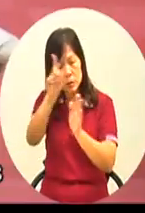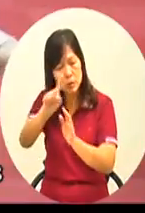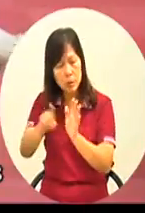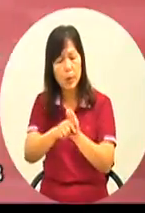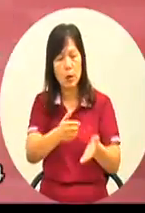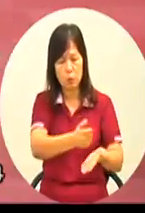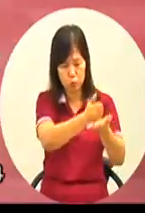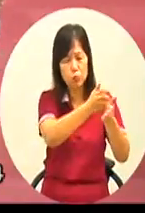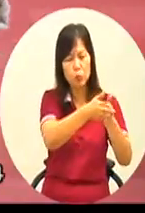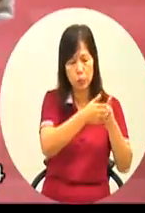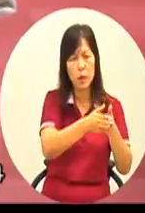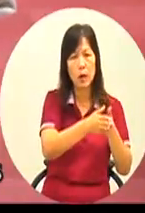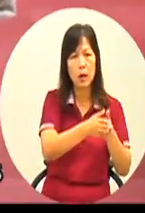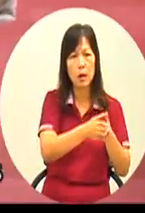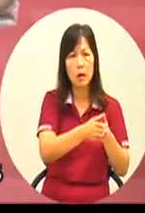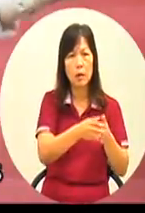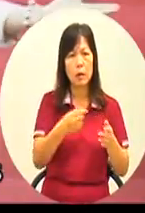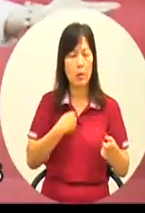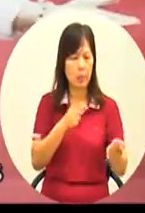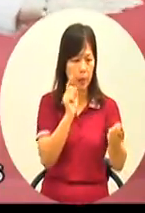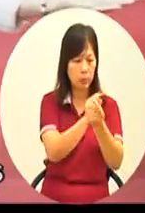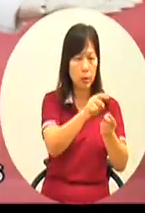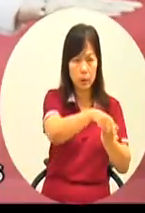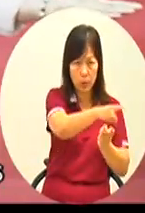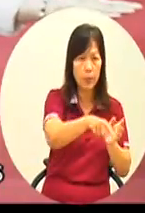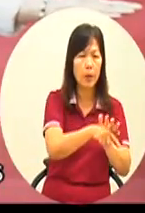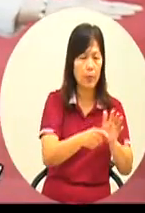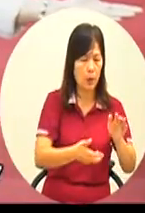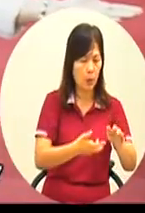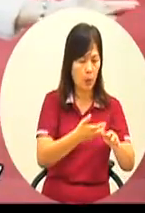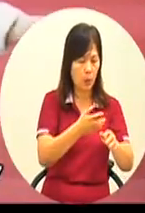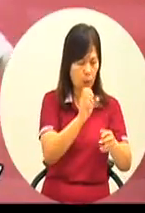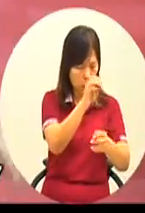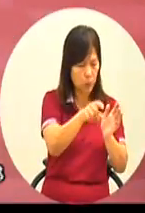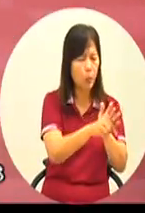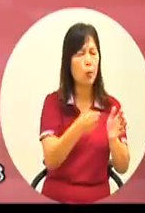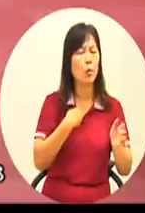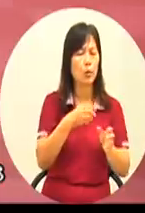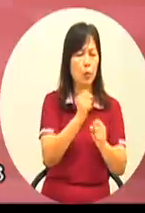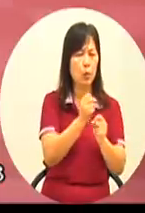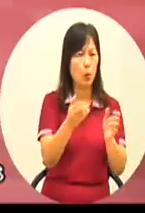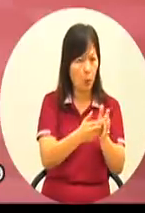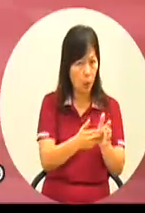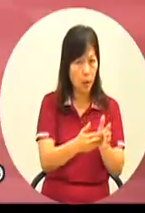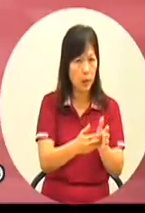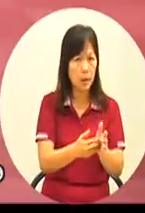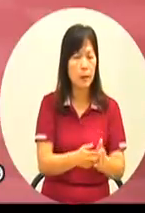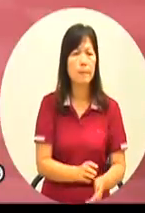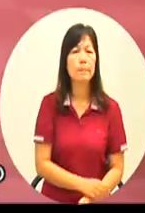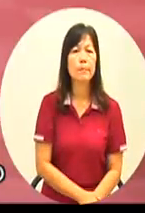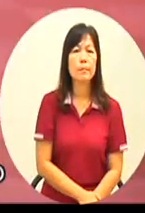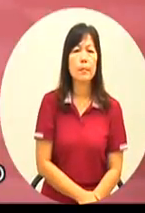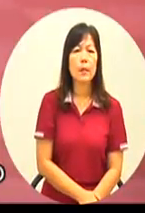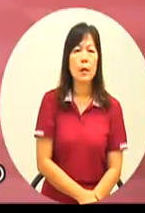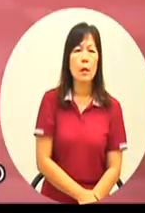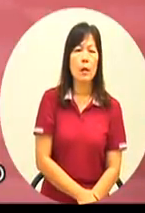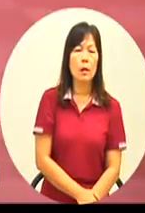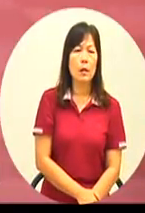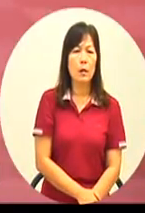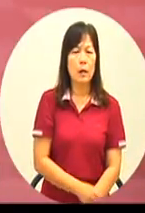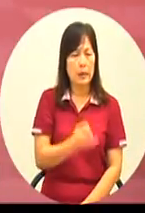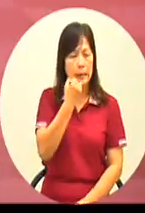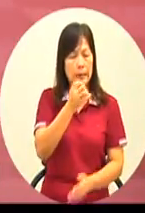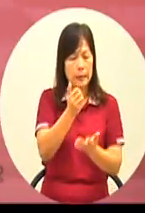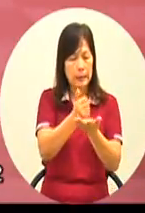阮民意代表都对等交代，我就善尽责任了，好，好不好？那张局长来。请你这个说明跟答复一